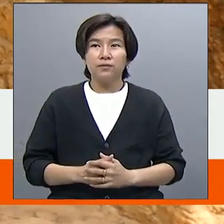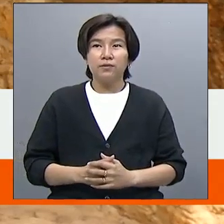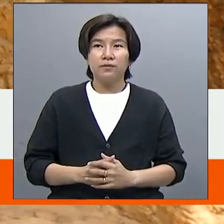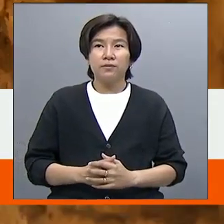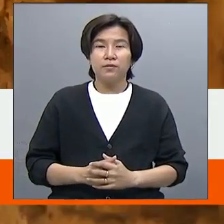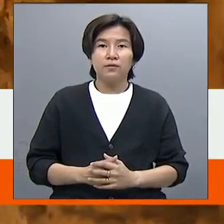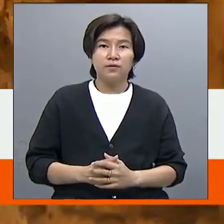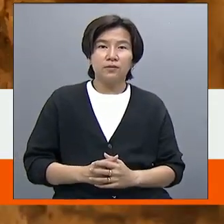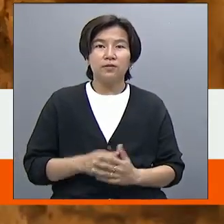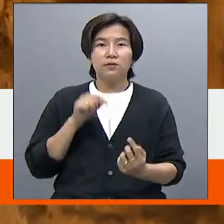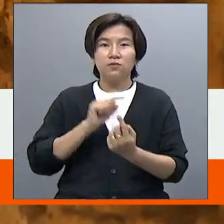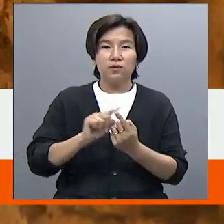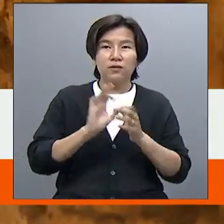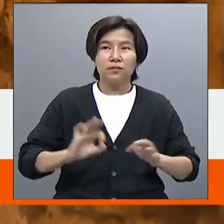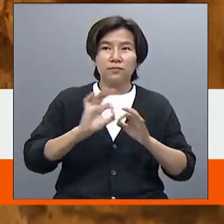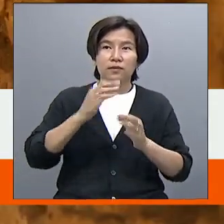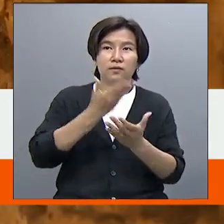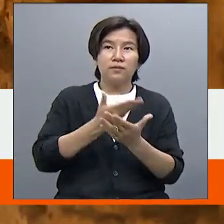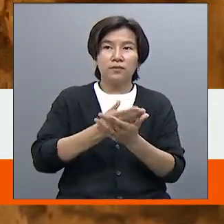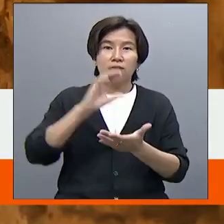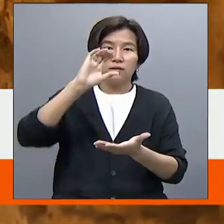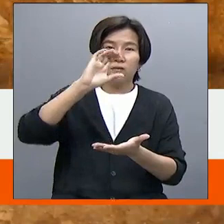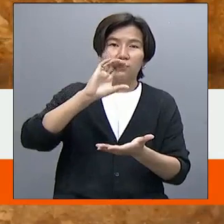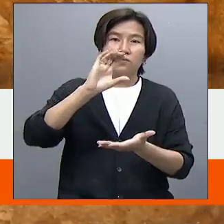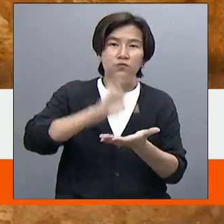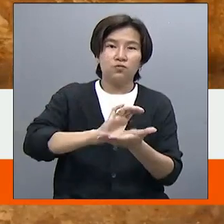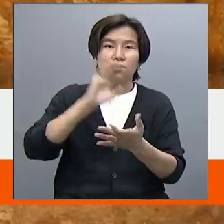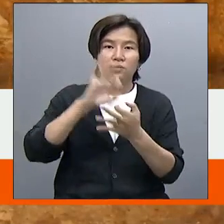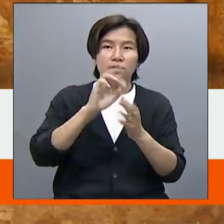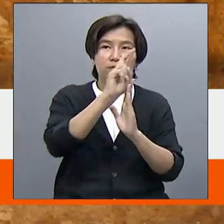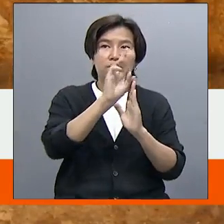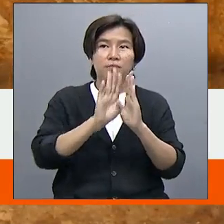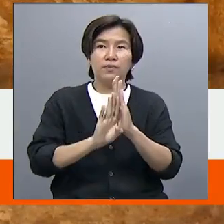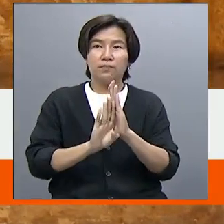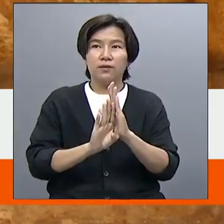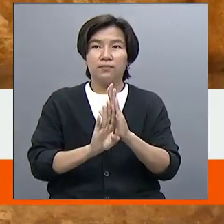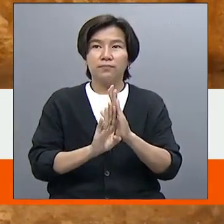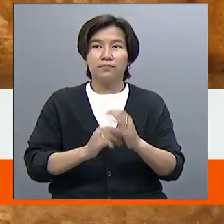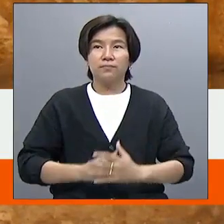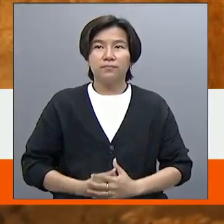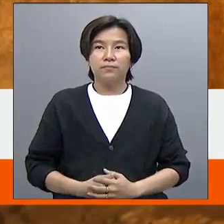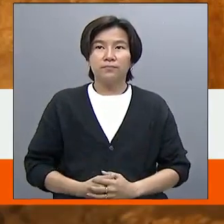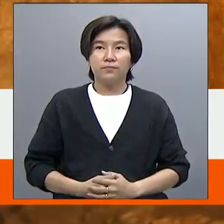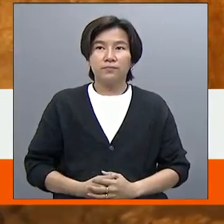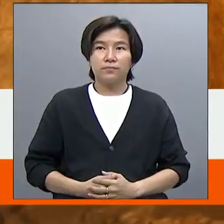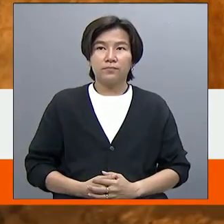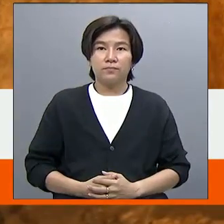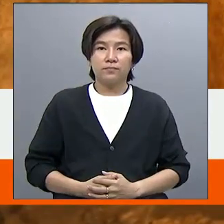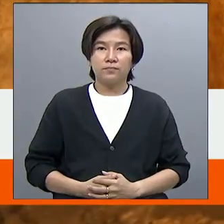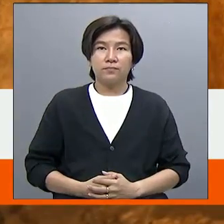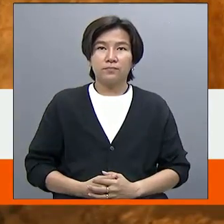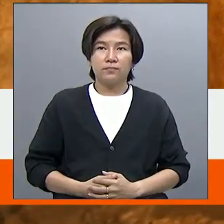เพื่อสร้างงบประมาณในการชดเชยที่ดินตามระเบียบของราชการต่อไปเพราะฉะนั้นทุกเรื่องเนี่ยผม